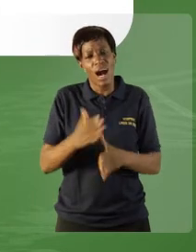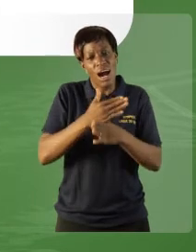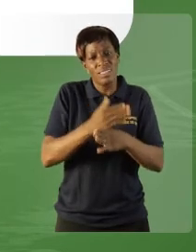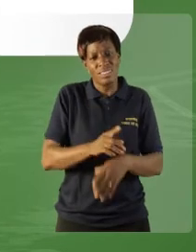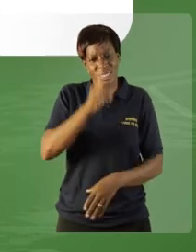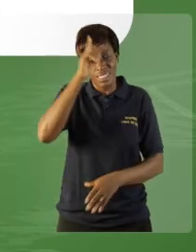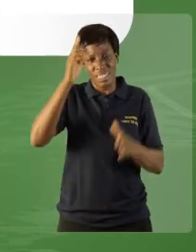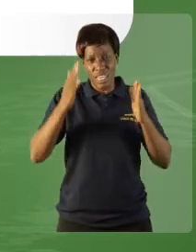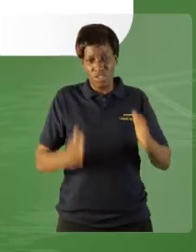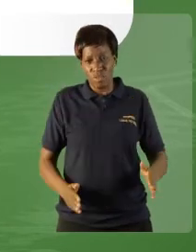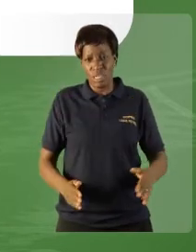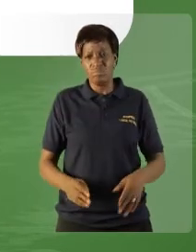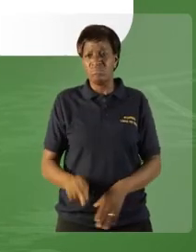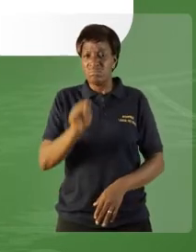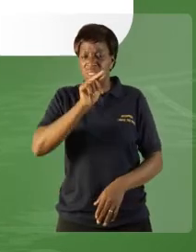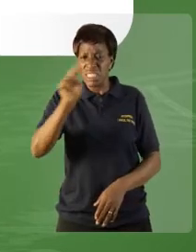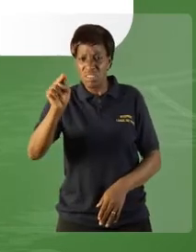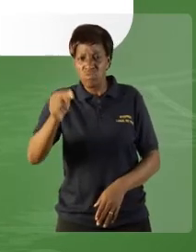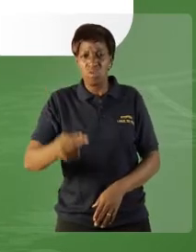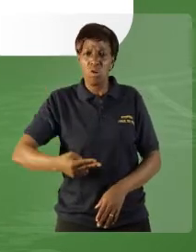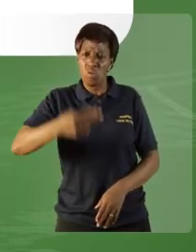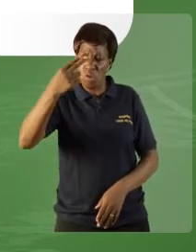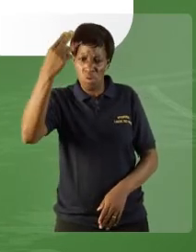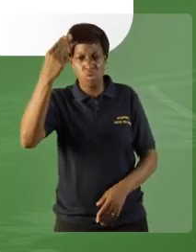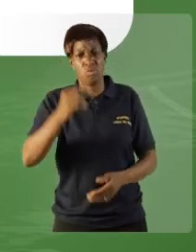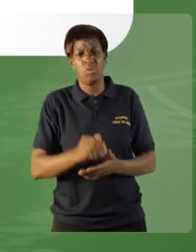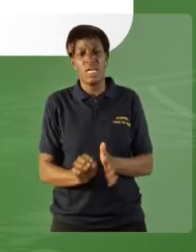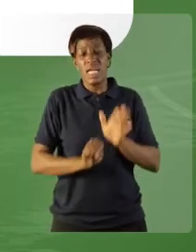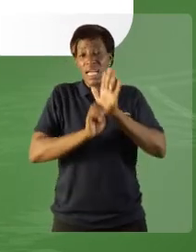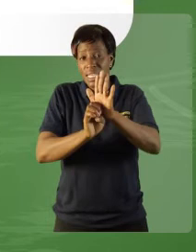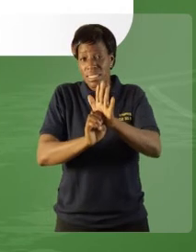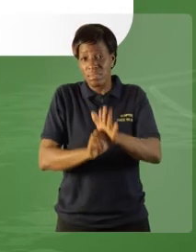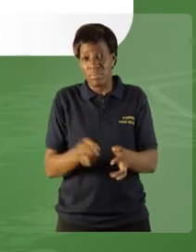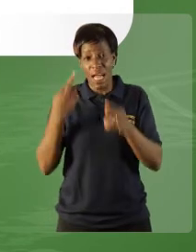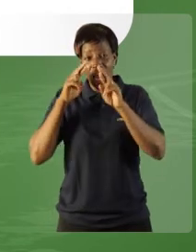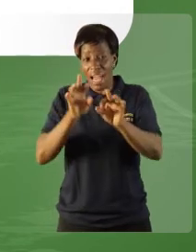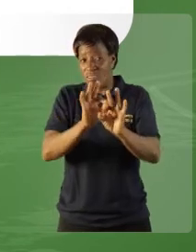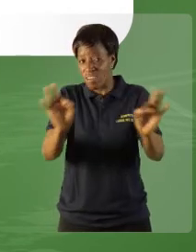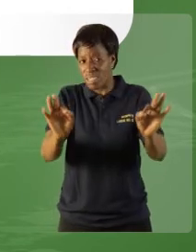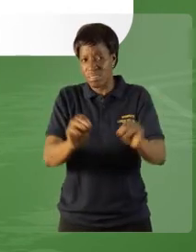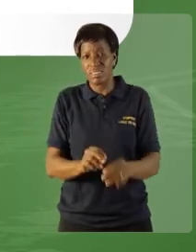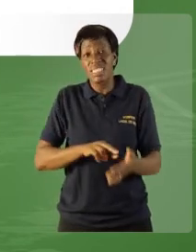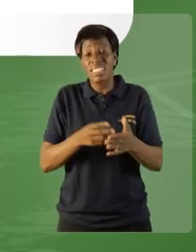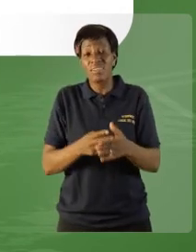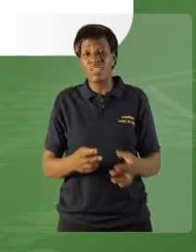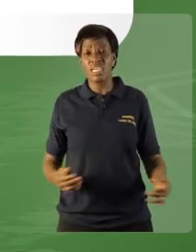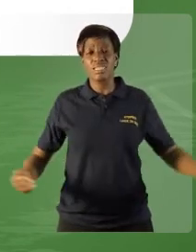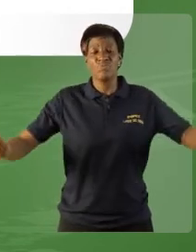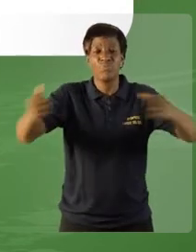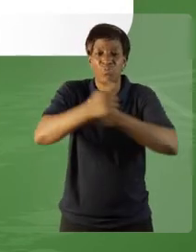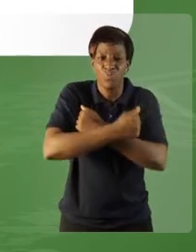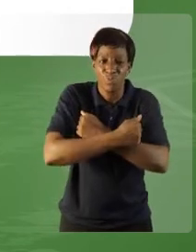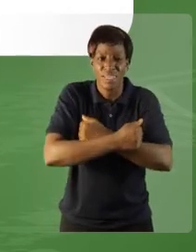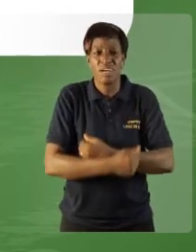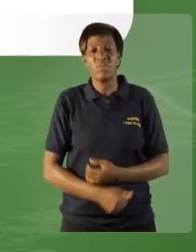élevé. Exemple, ils s'étreignent une ultime fois. Vous voyez